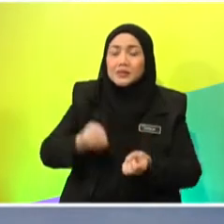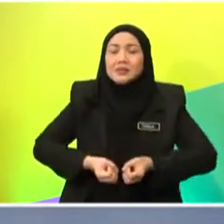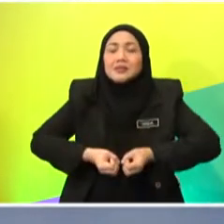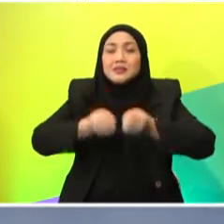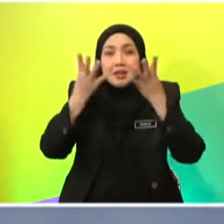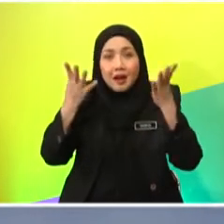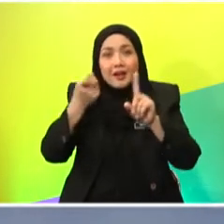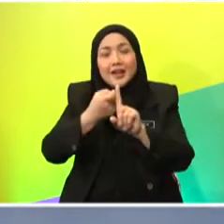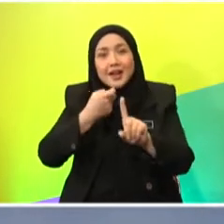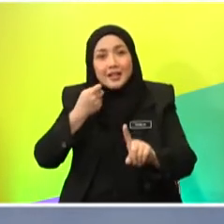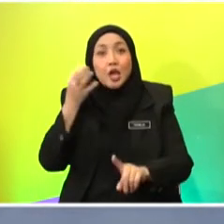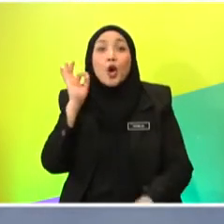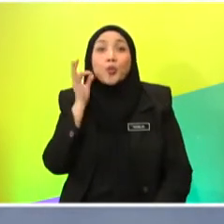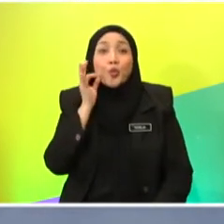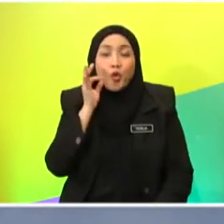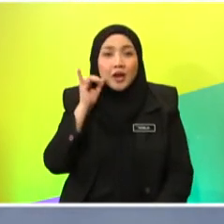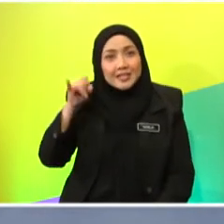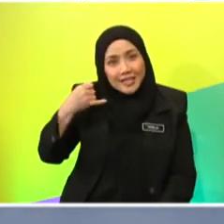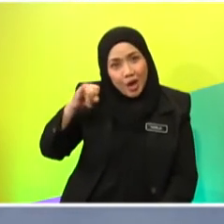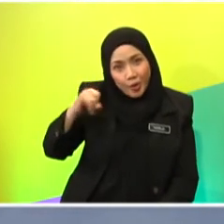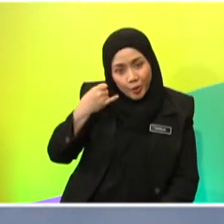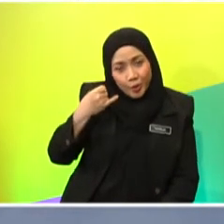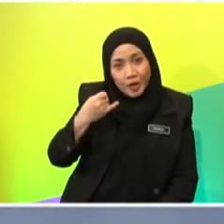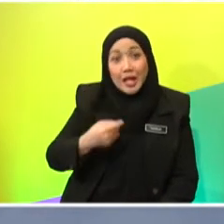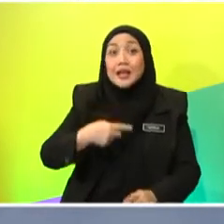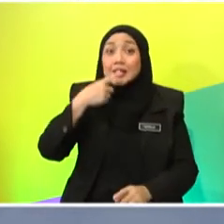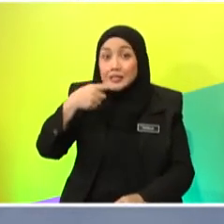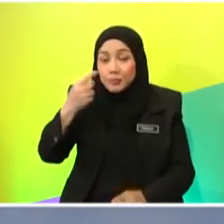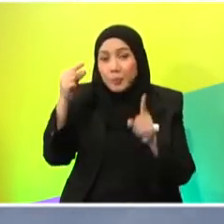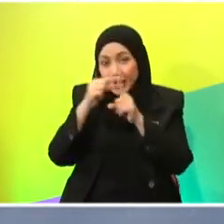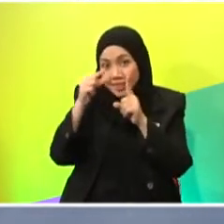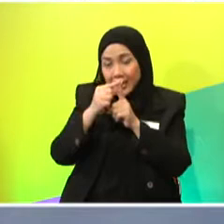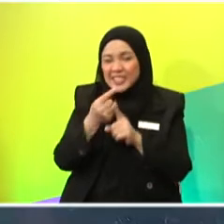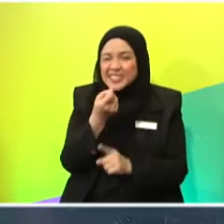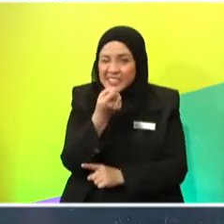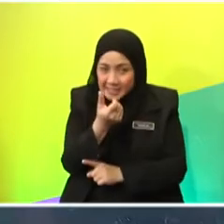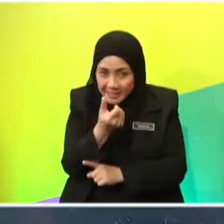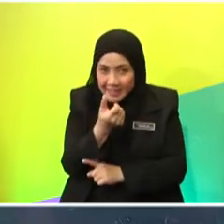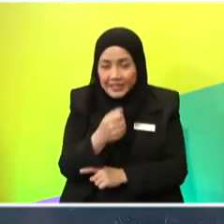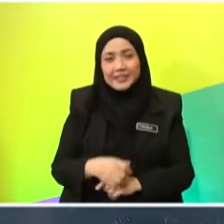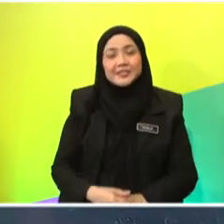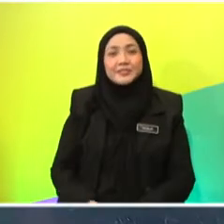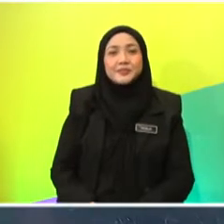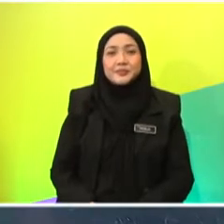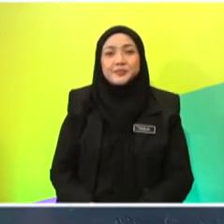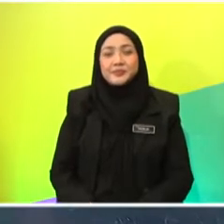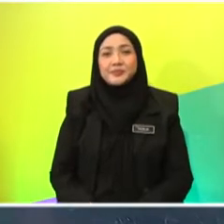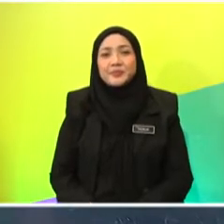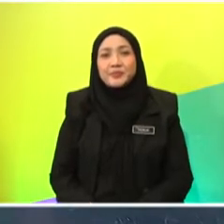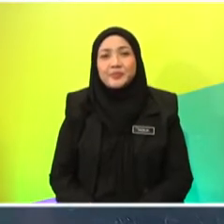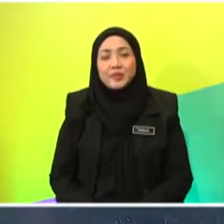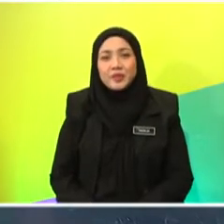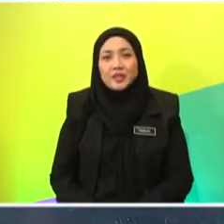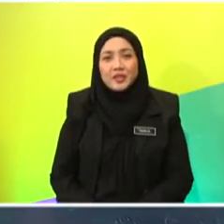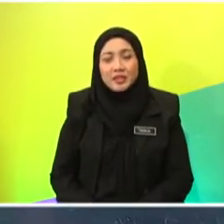Oke kalau jam butuh tersebut sedikit lagi agaknya Letakkan PB banyak Lebih ramai orang yang